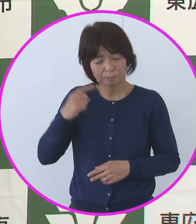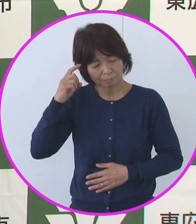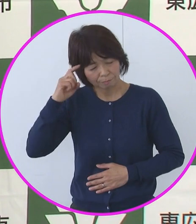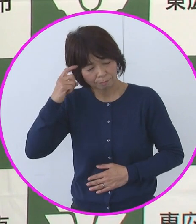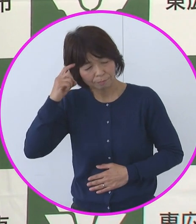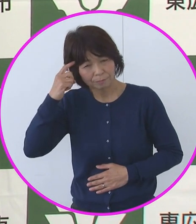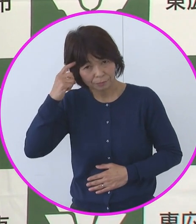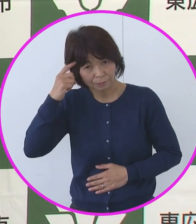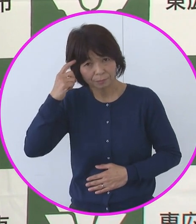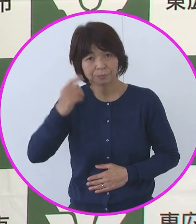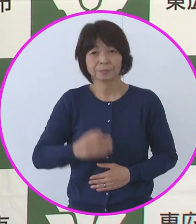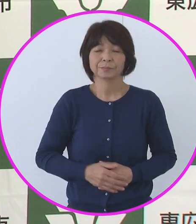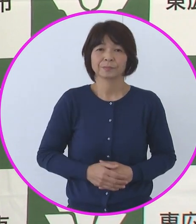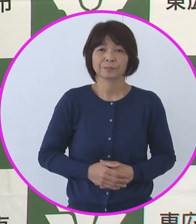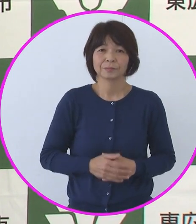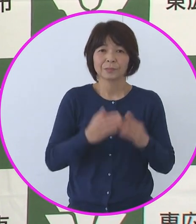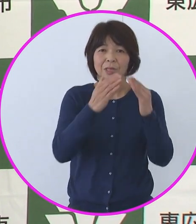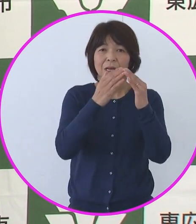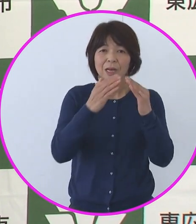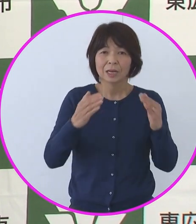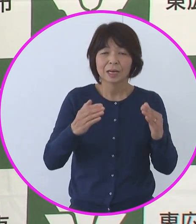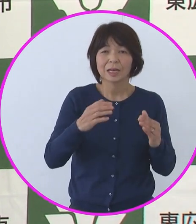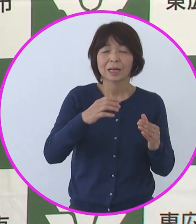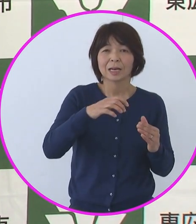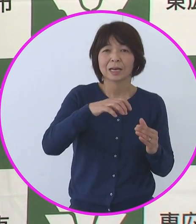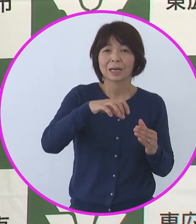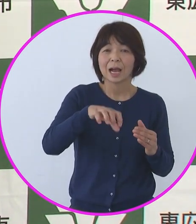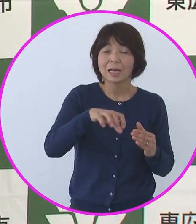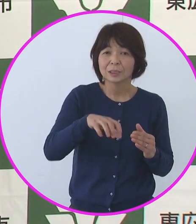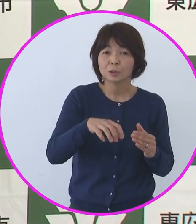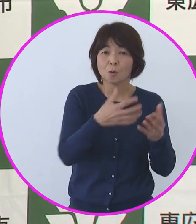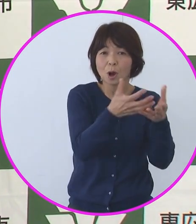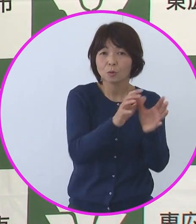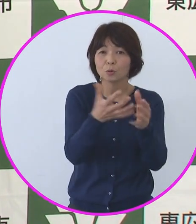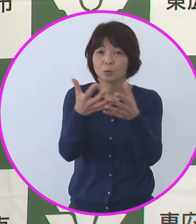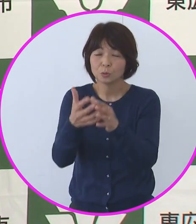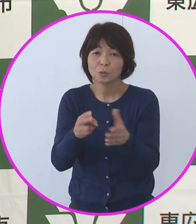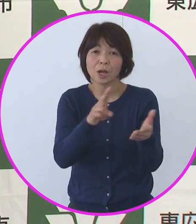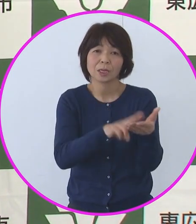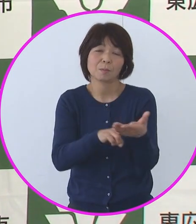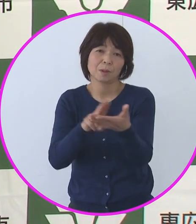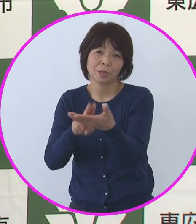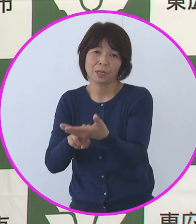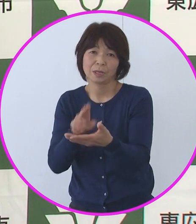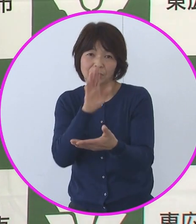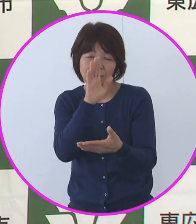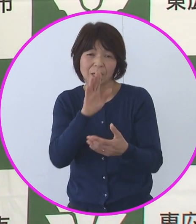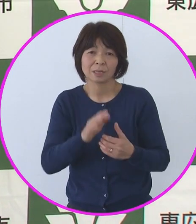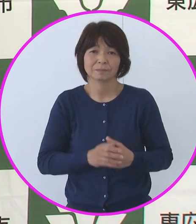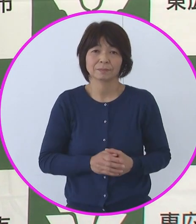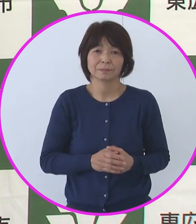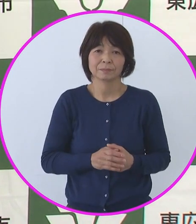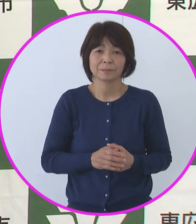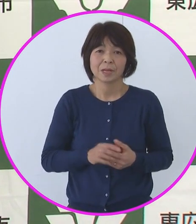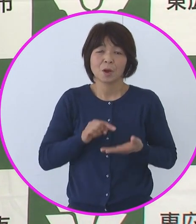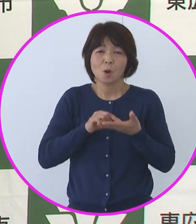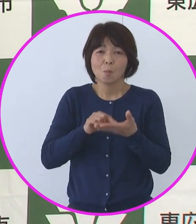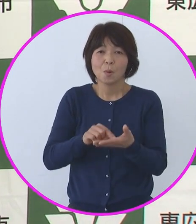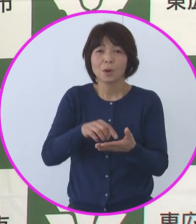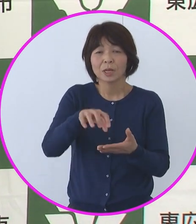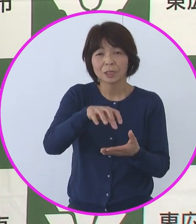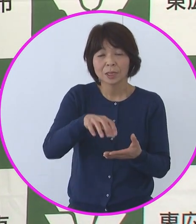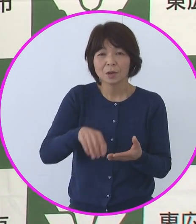義で学びます。会場はご要望に応じますので、地域包括ケア推進課、電話